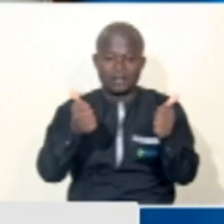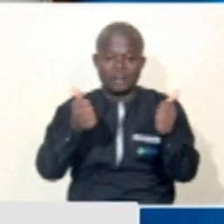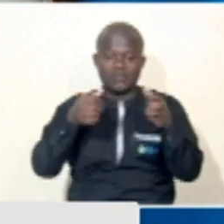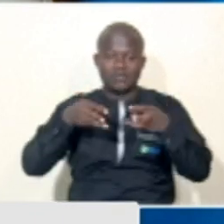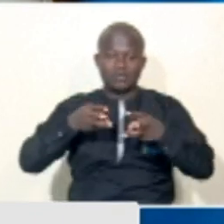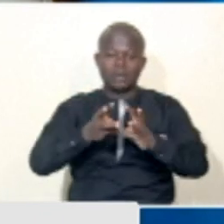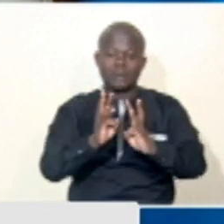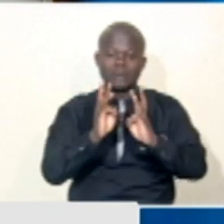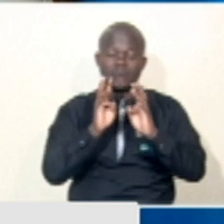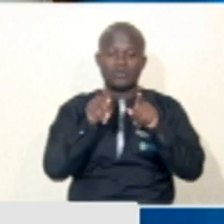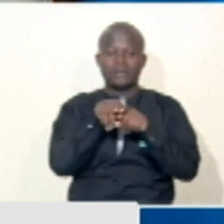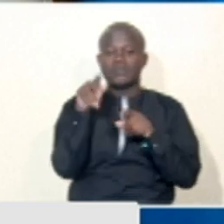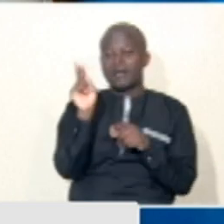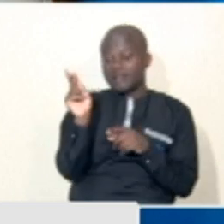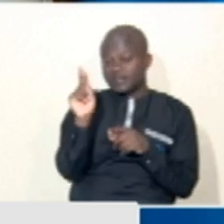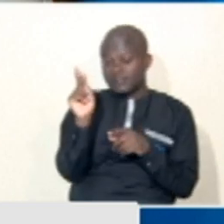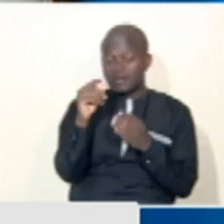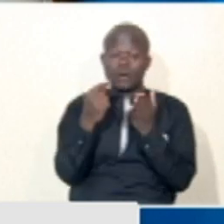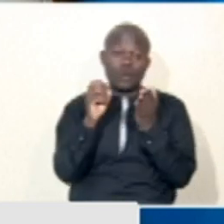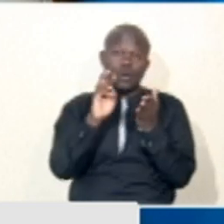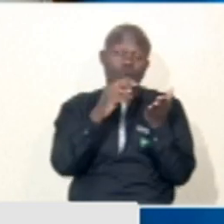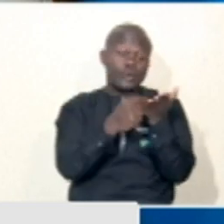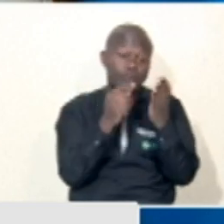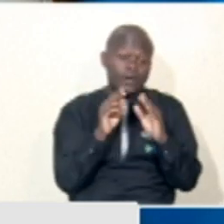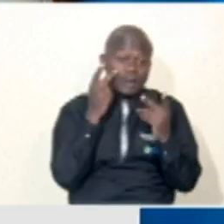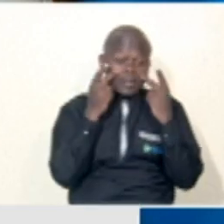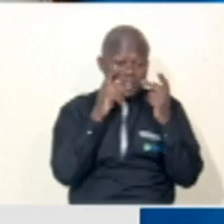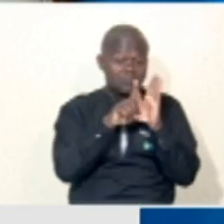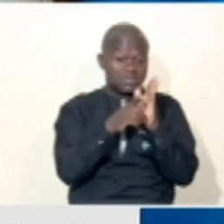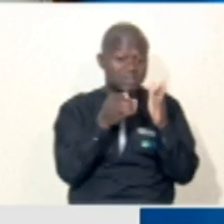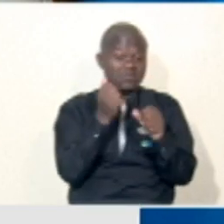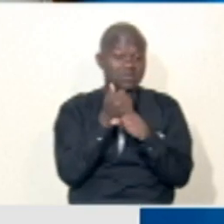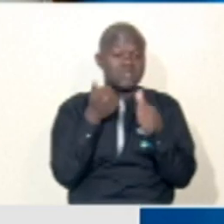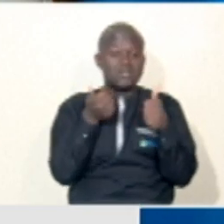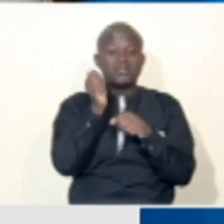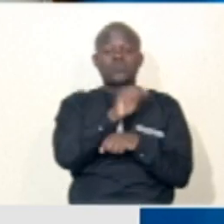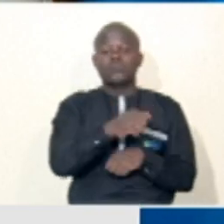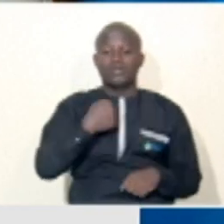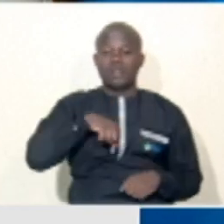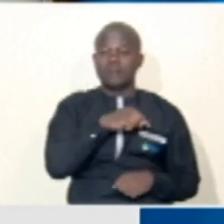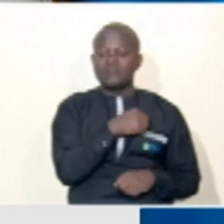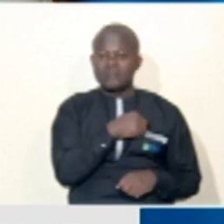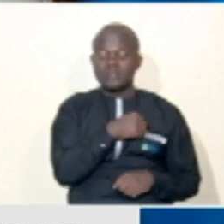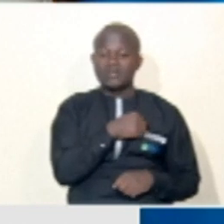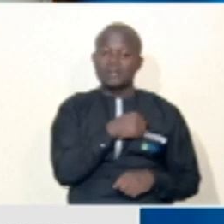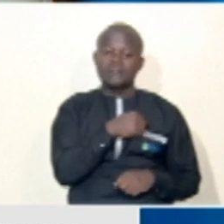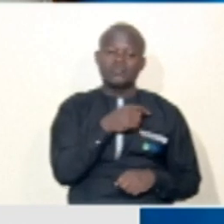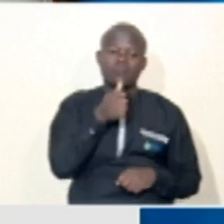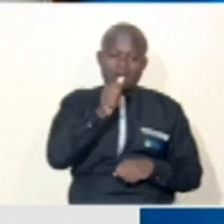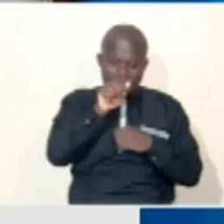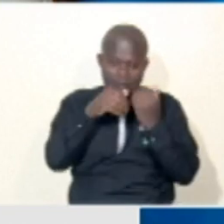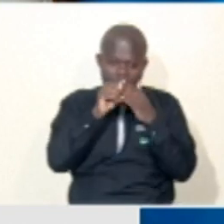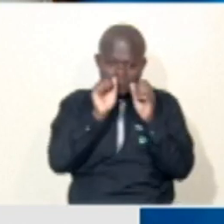ku buryo nka Kenya cyangwa Uganda bareba bakavuga bati aya mategeko ariko akoze neza kuruta yacu, bakaba bavuga